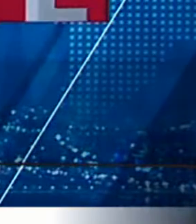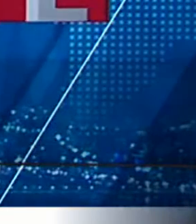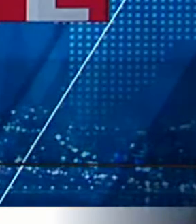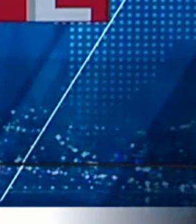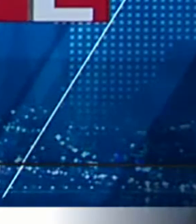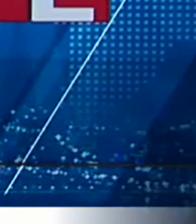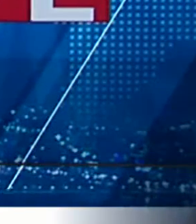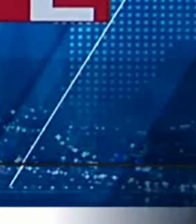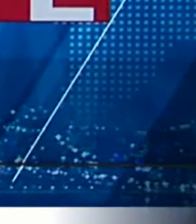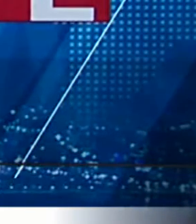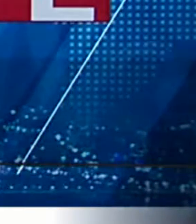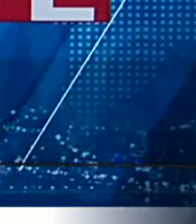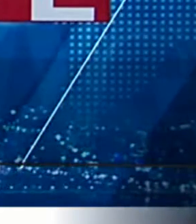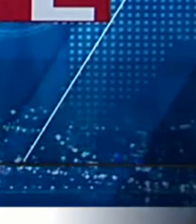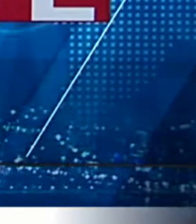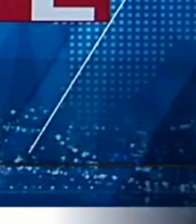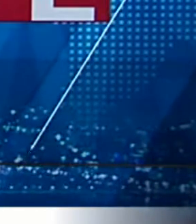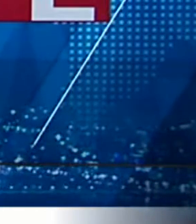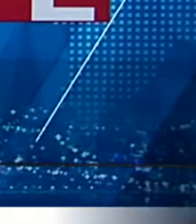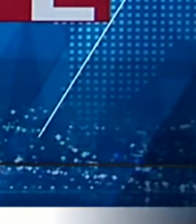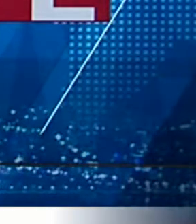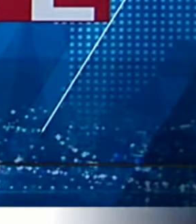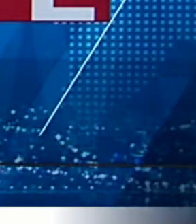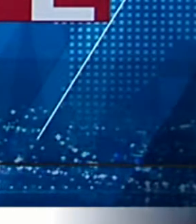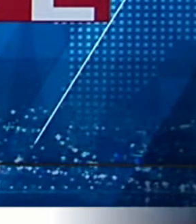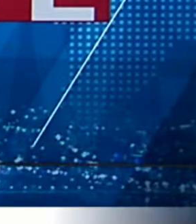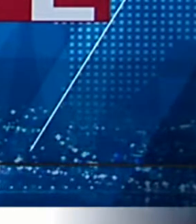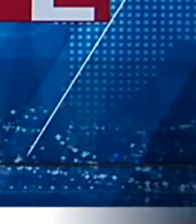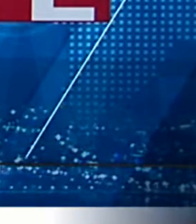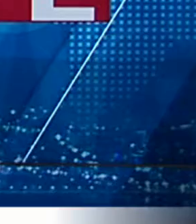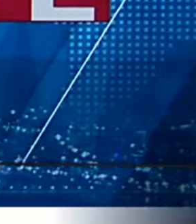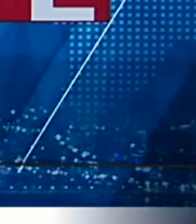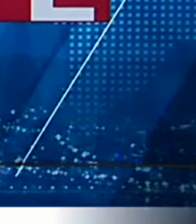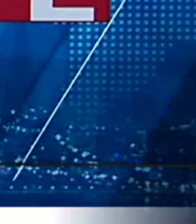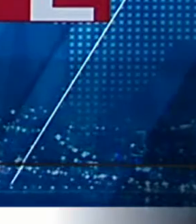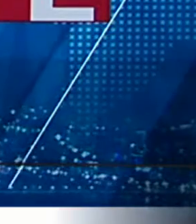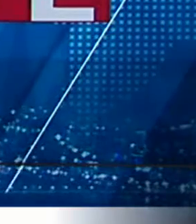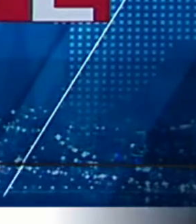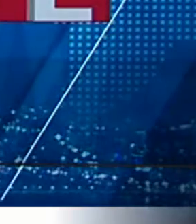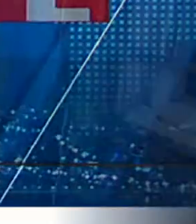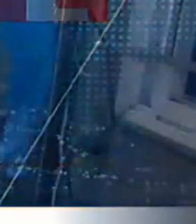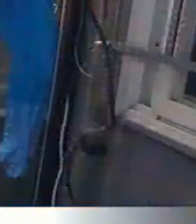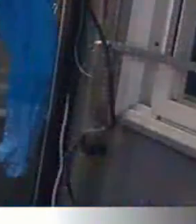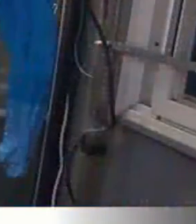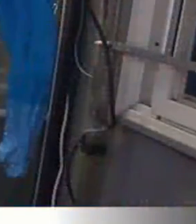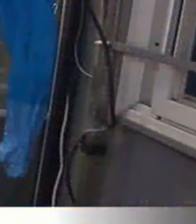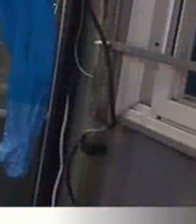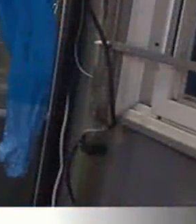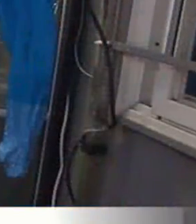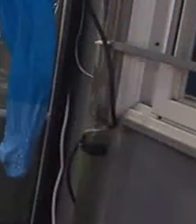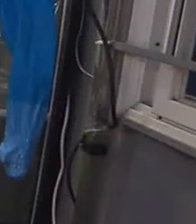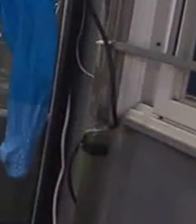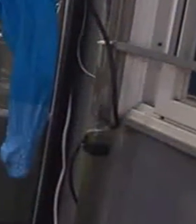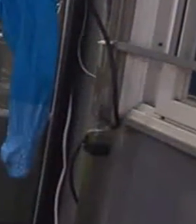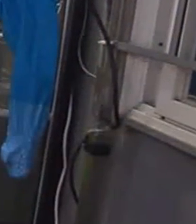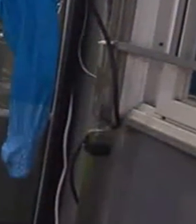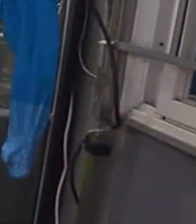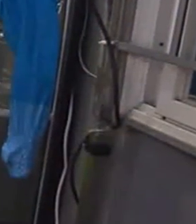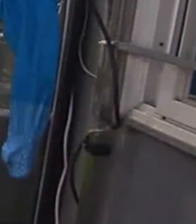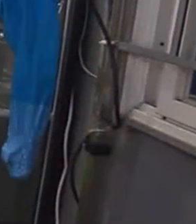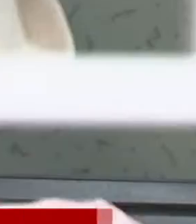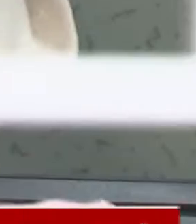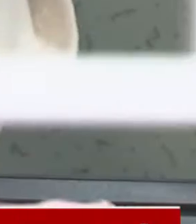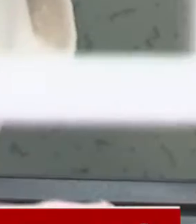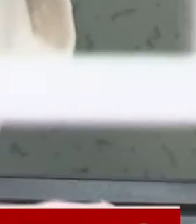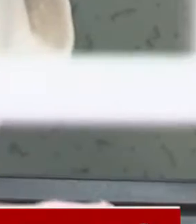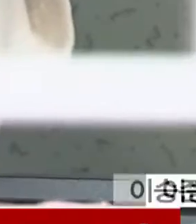코로나19 발생 현황부터 정리해 주시죠. 네, 오늘 오전 0시 기준 전국 코로나19 신규 확진자는 어제보다 1,010명이